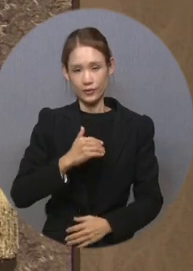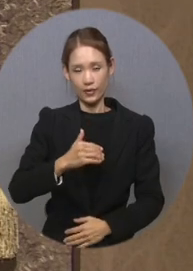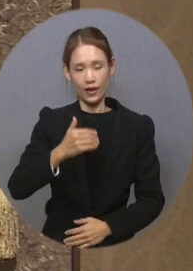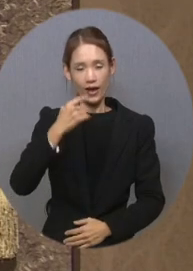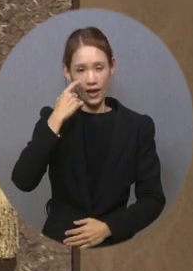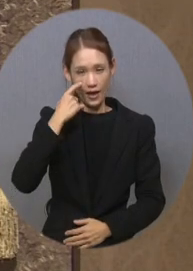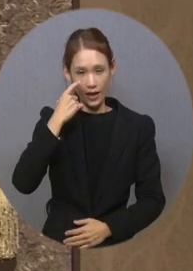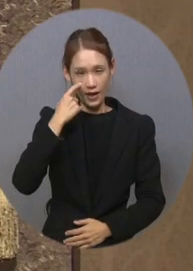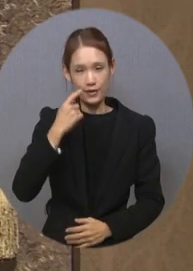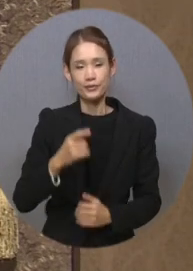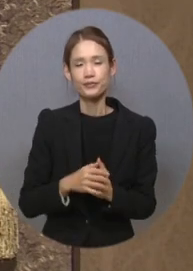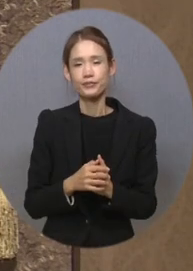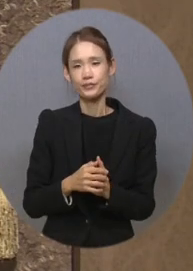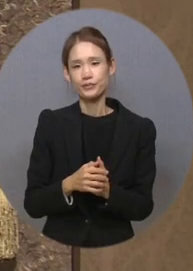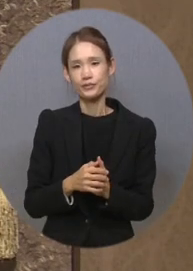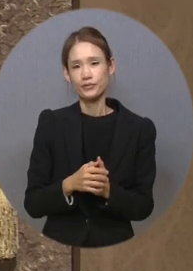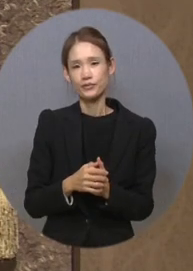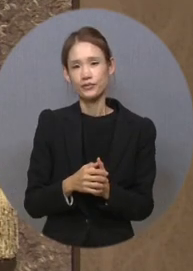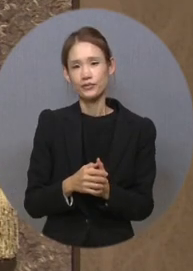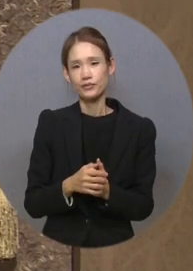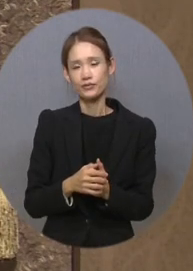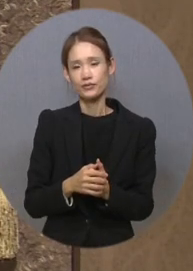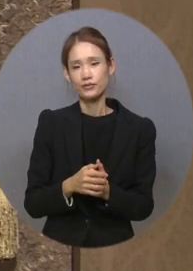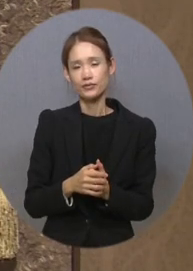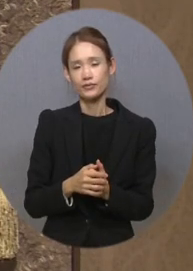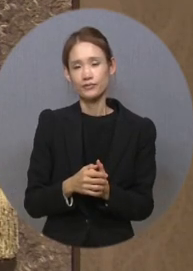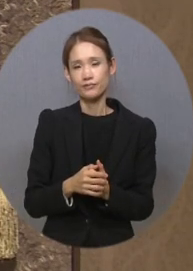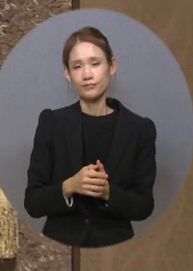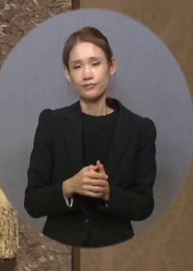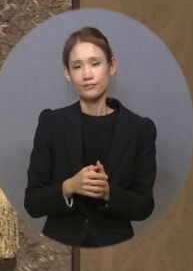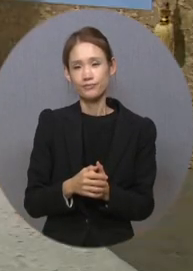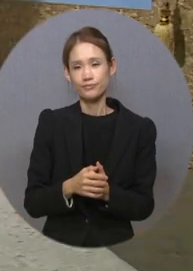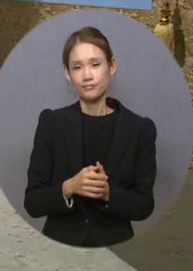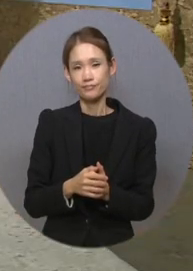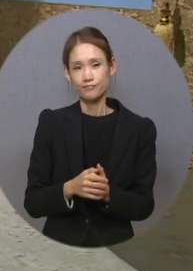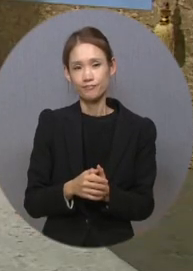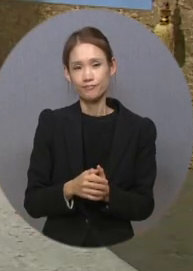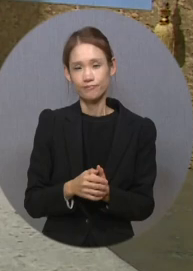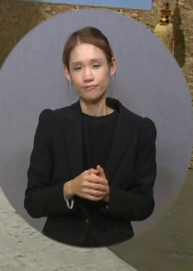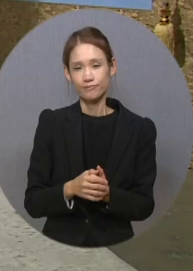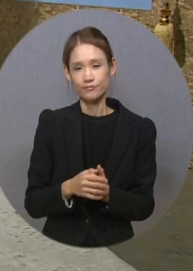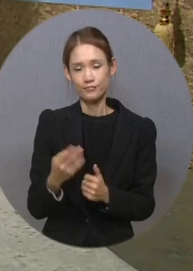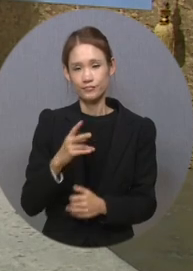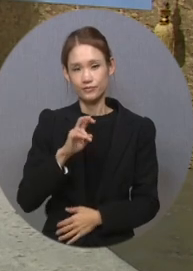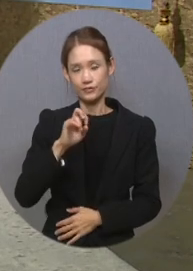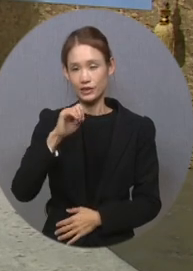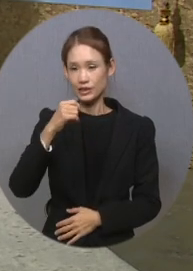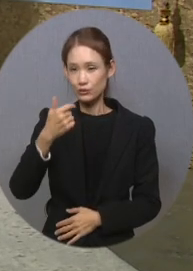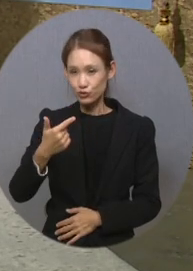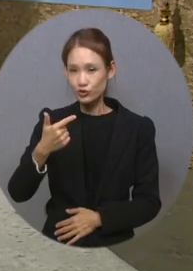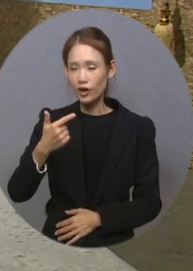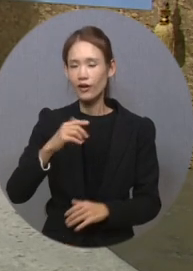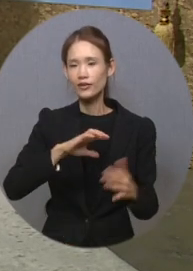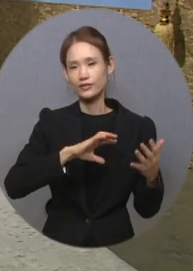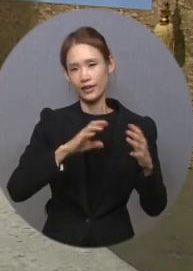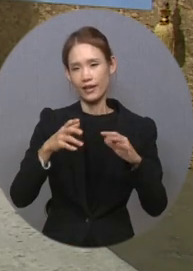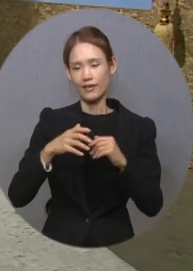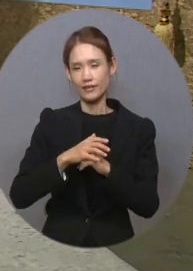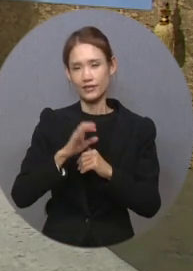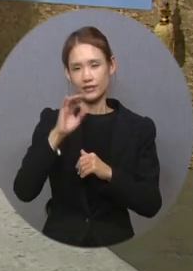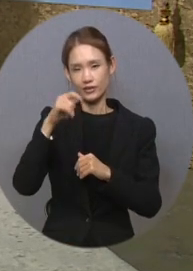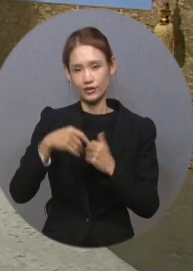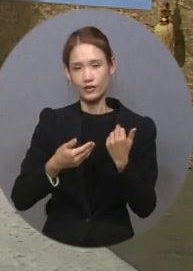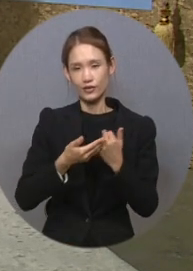해드려가고 이렇게 할 생각입니다. 네. 2020년 여수